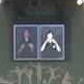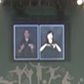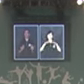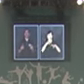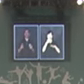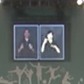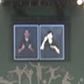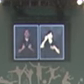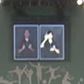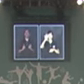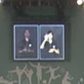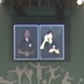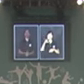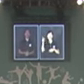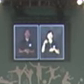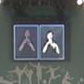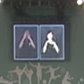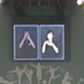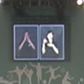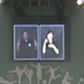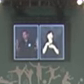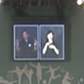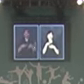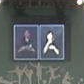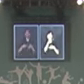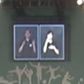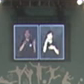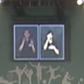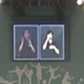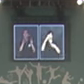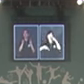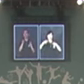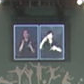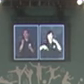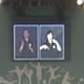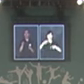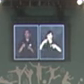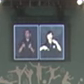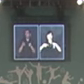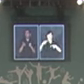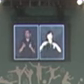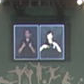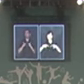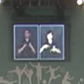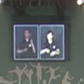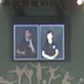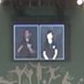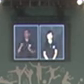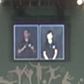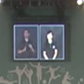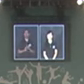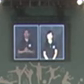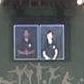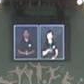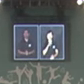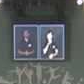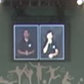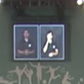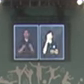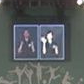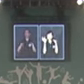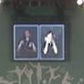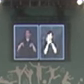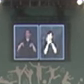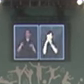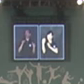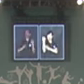荣幸，他们将带来他们经典的古曲《冲岩》。 《冲岩》是一首结合力与